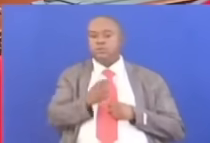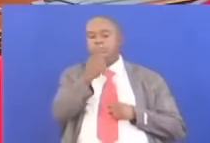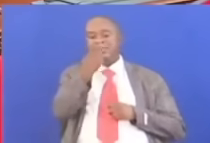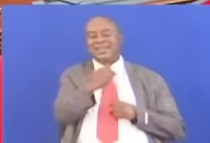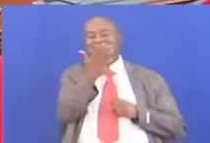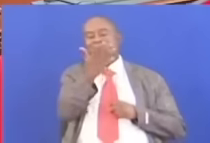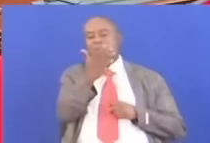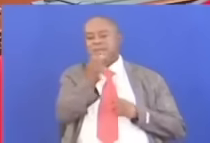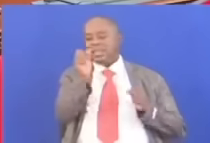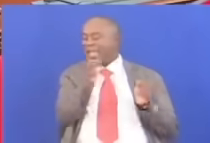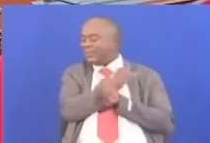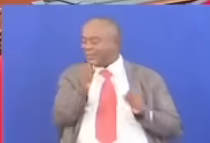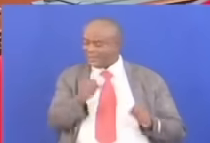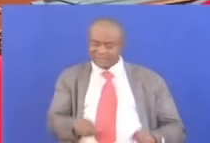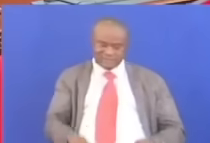milioni